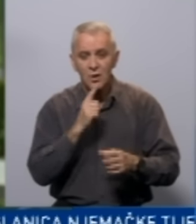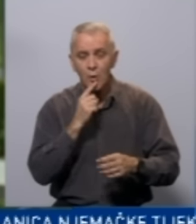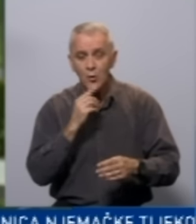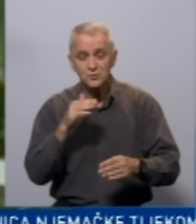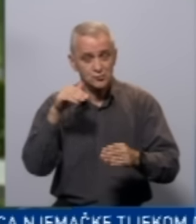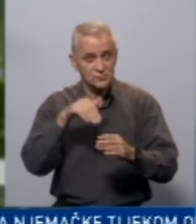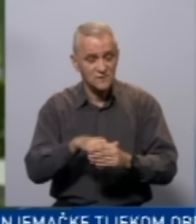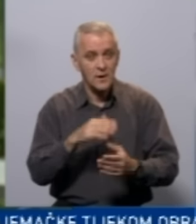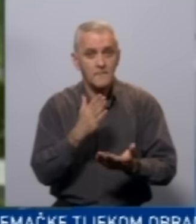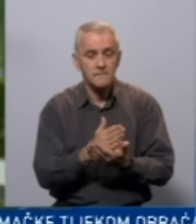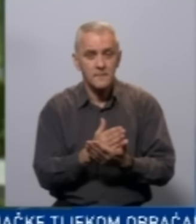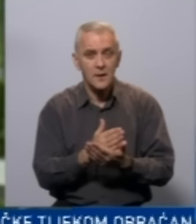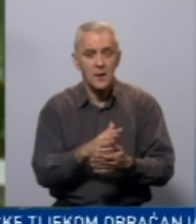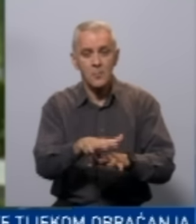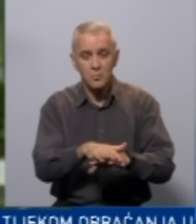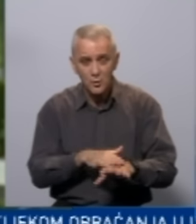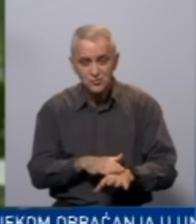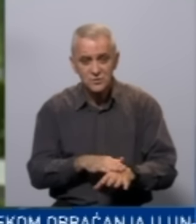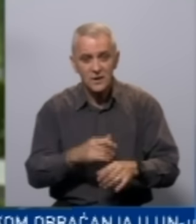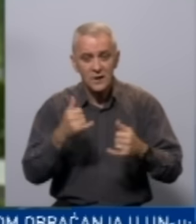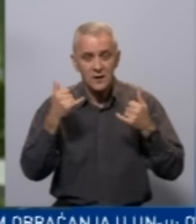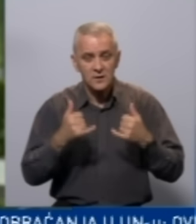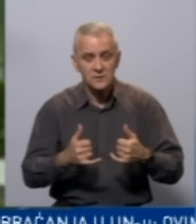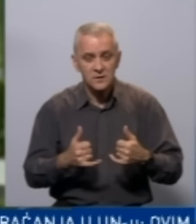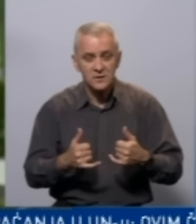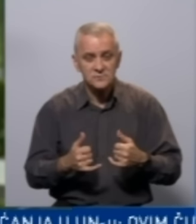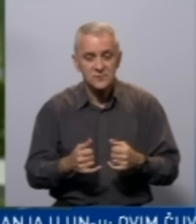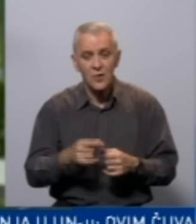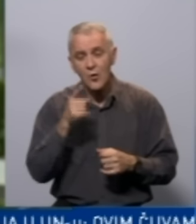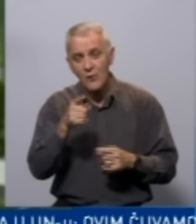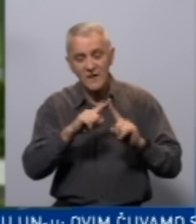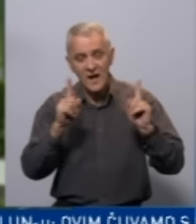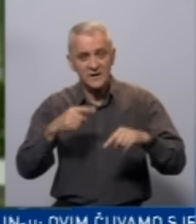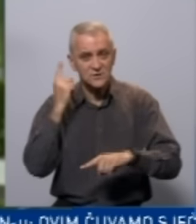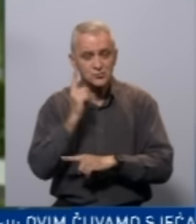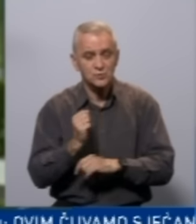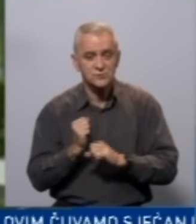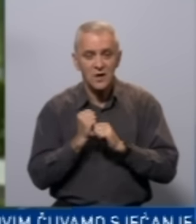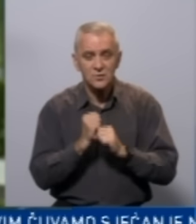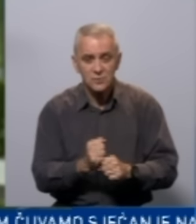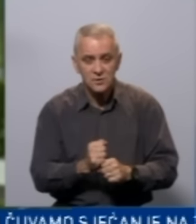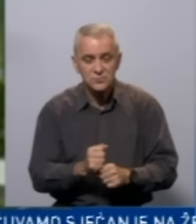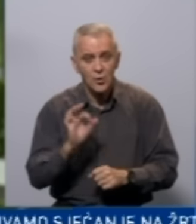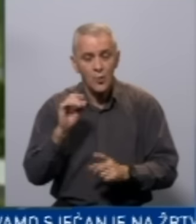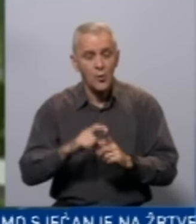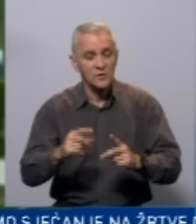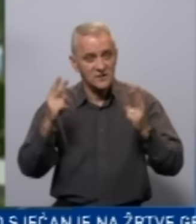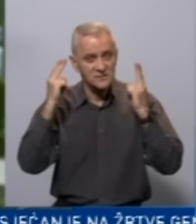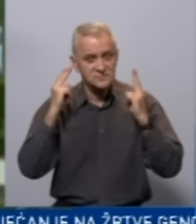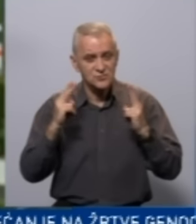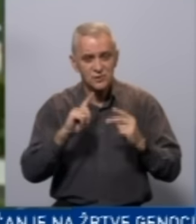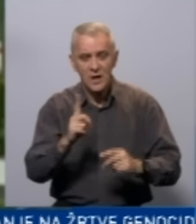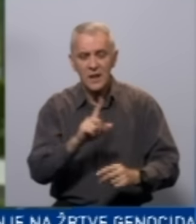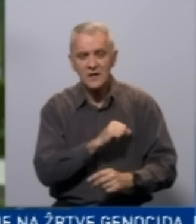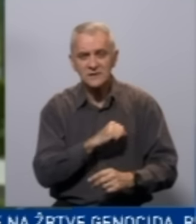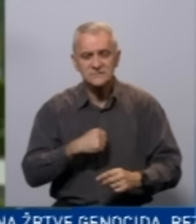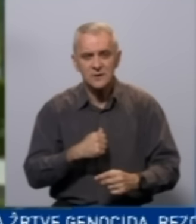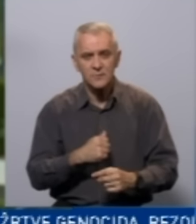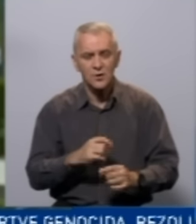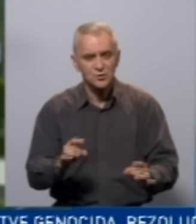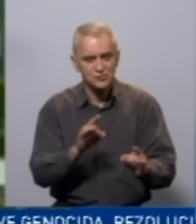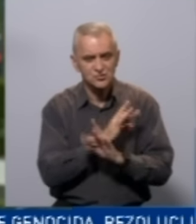bili inicijatori da se danas donese ovakva jedna rezolucija od istorijskog značaja ne samo za žrtve, nego